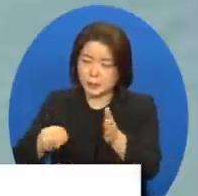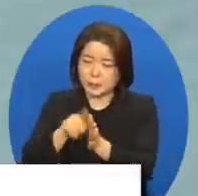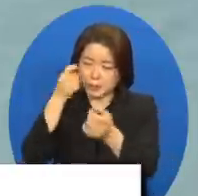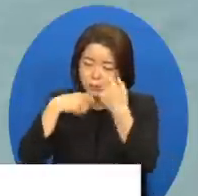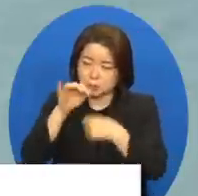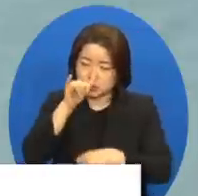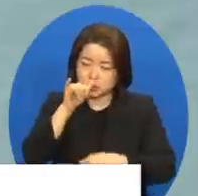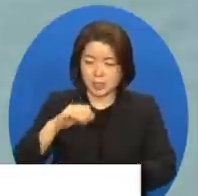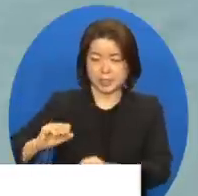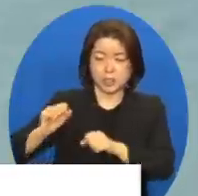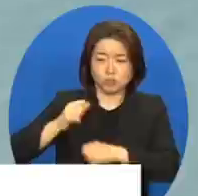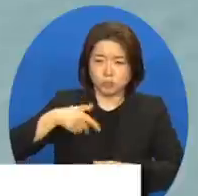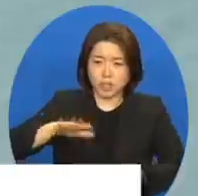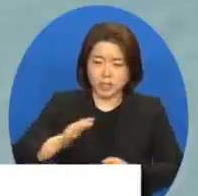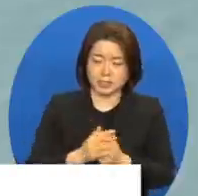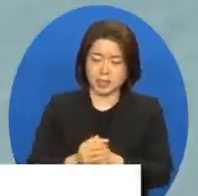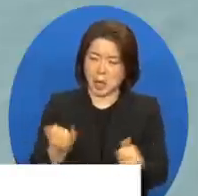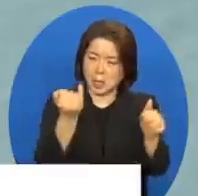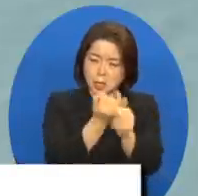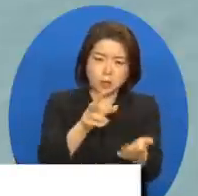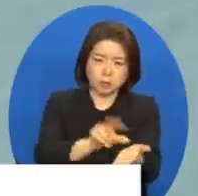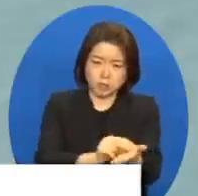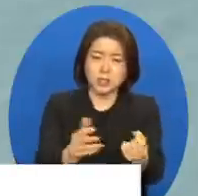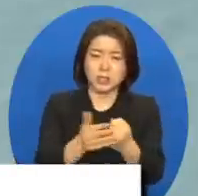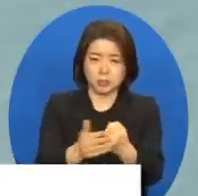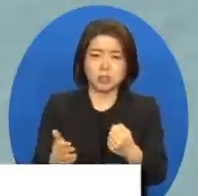가서, 결혼 문제 때문에